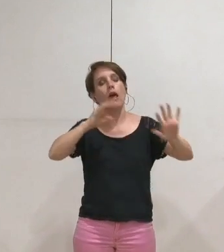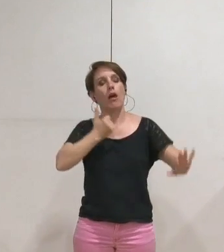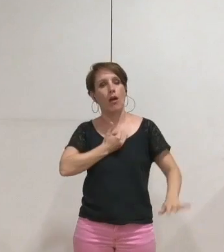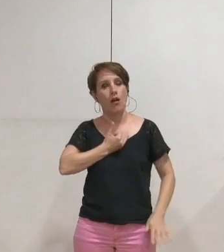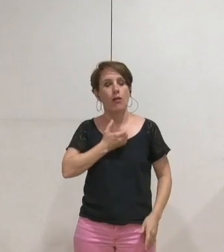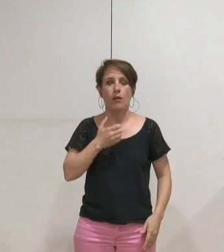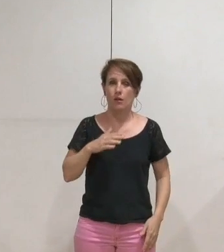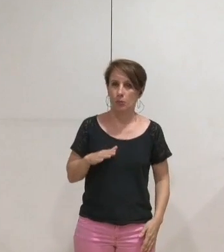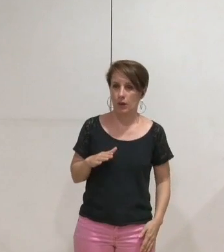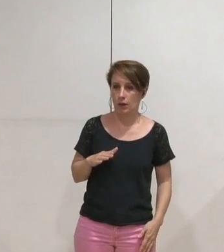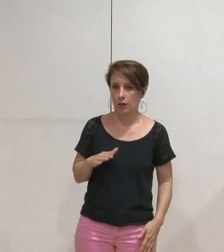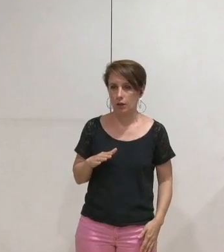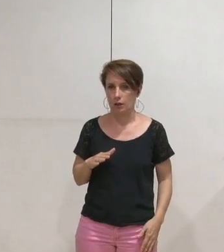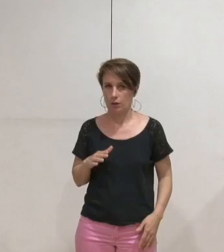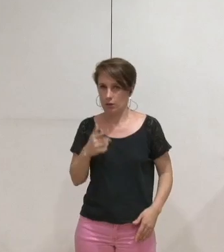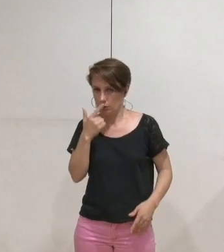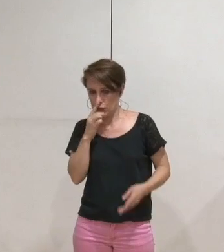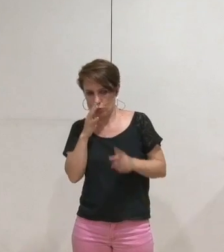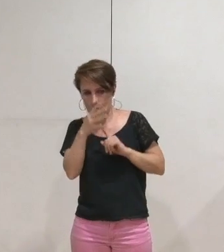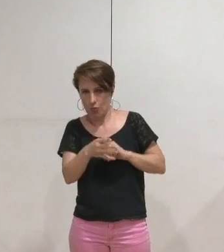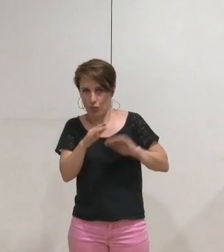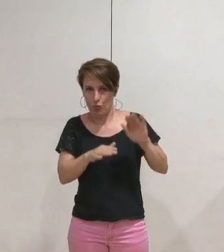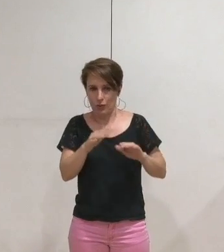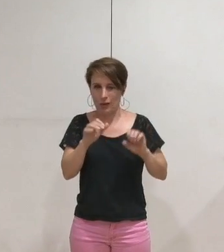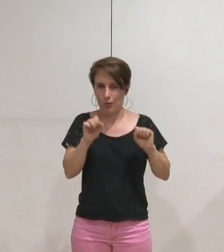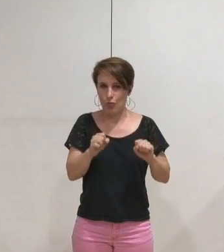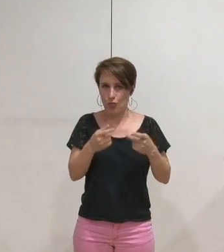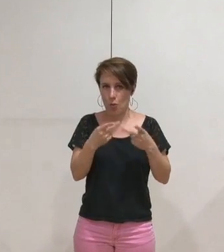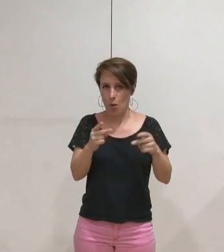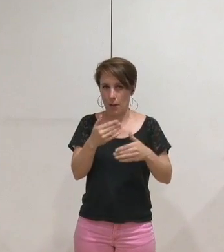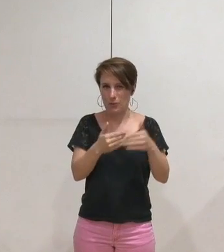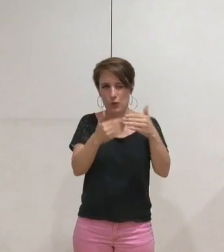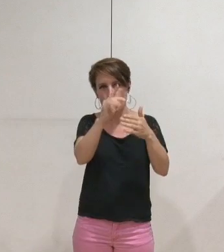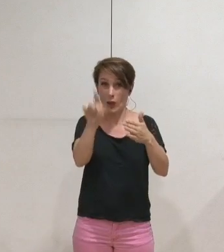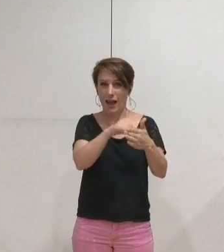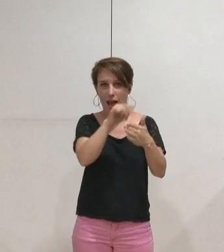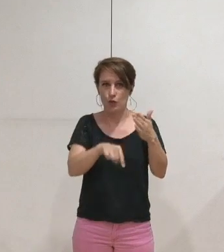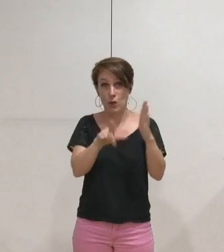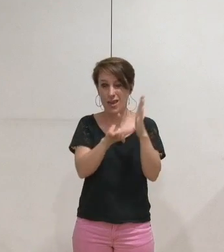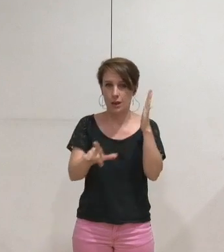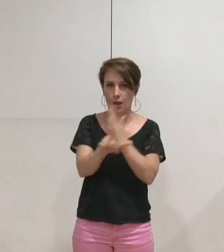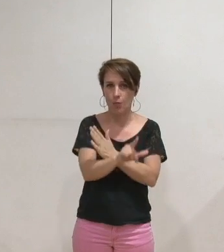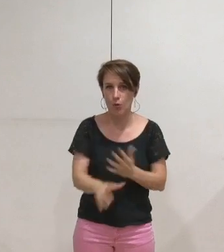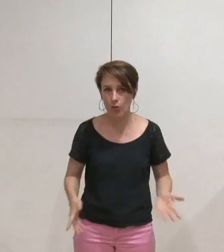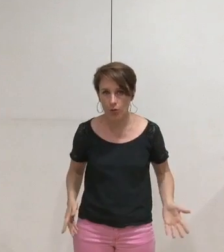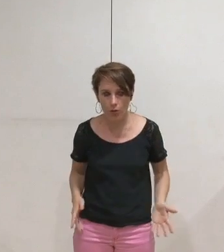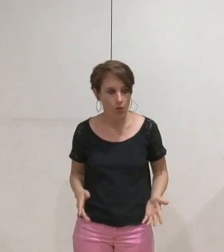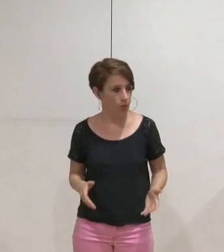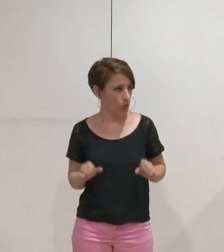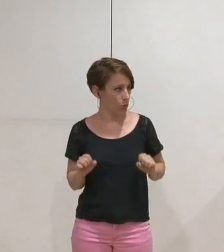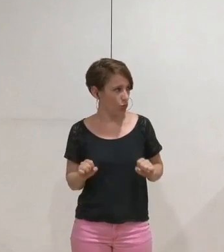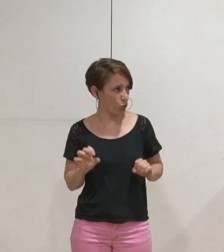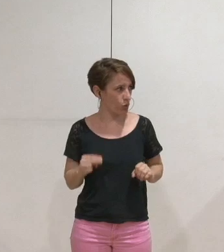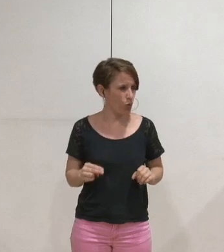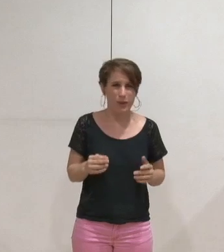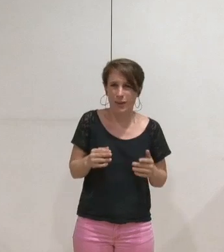risquerait d'être illégal d'annulation de permis de construire sans qu'on en connaisse mais vous allez certainement nous le donner le motif juridique pourquoi est-ce que quel est le